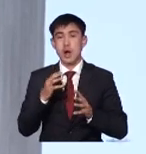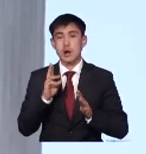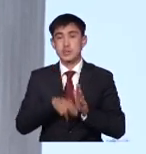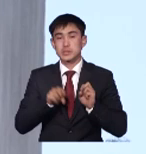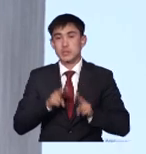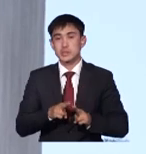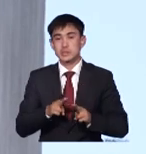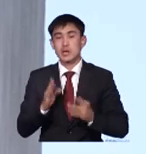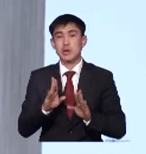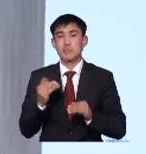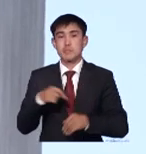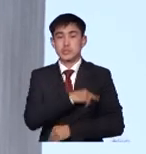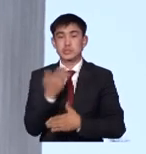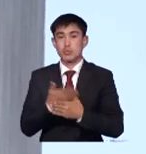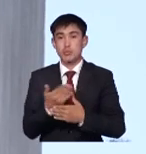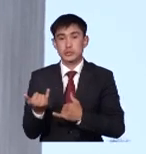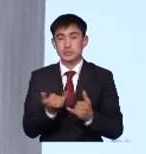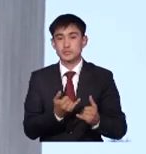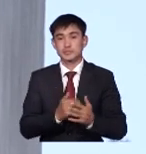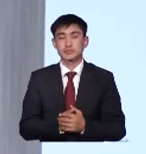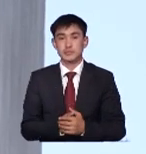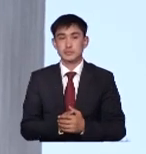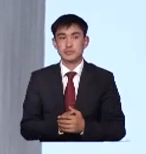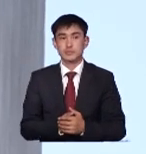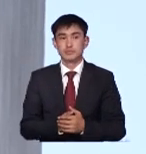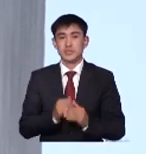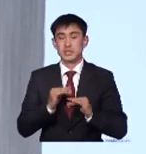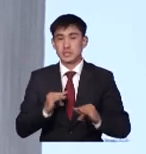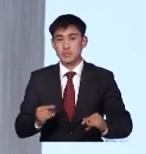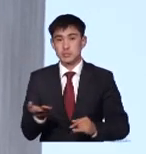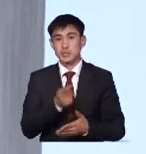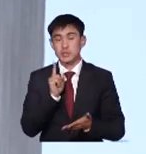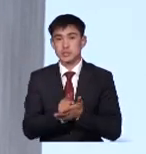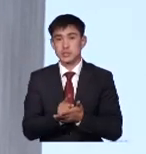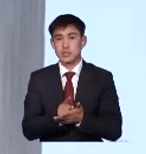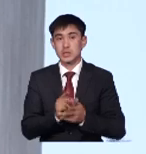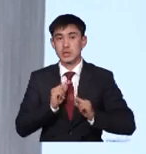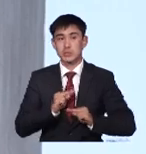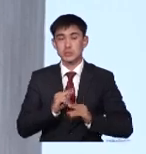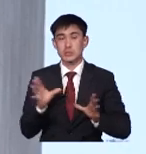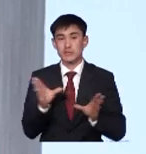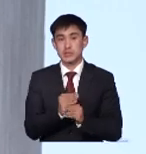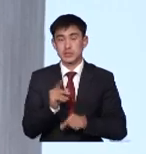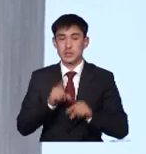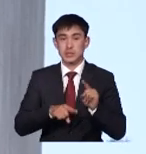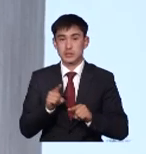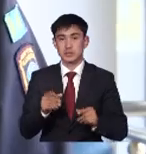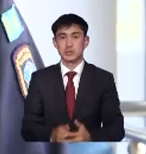друг другу медицинскую помощь. Но непосредственно, помимо того, что детям, мы должны еще также работать в тесном контакте и с